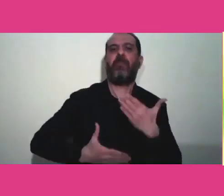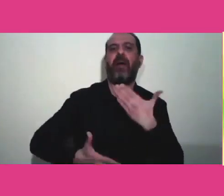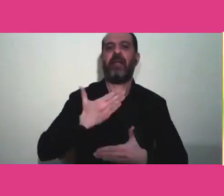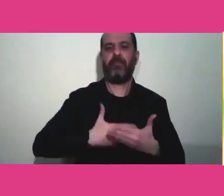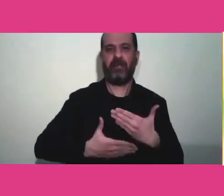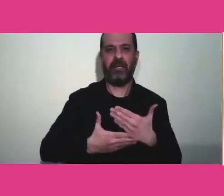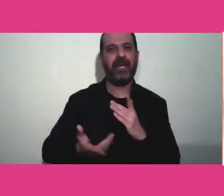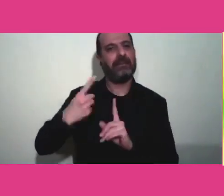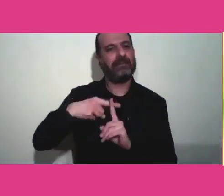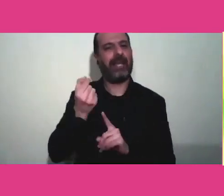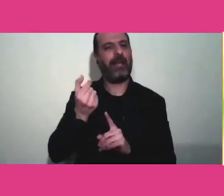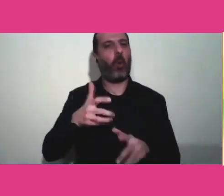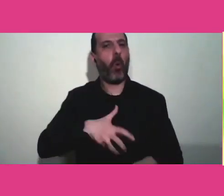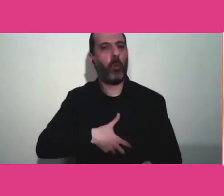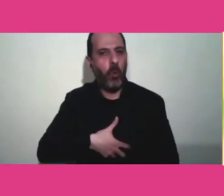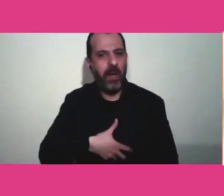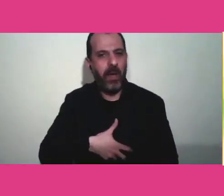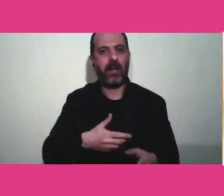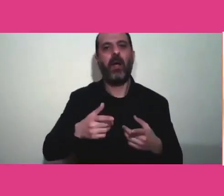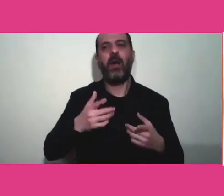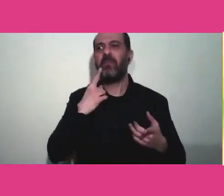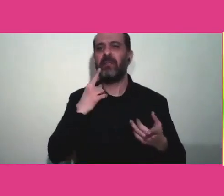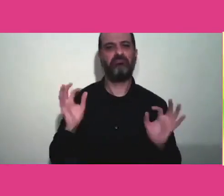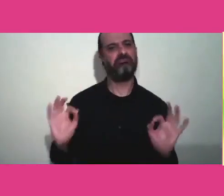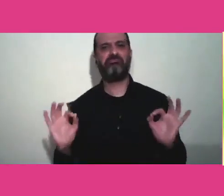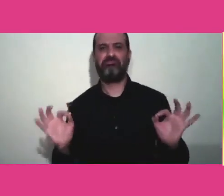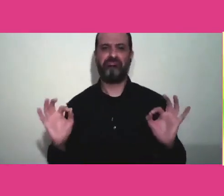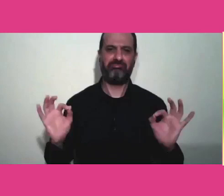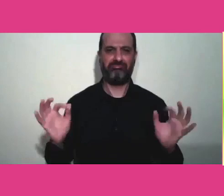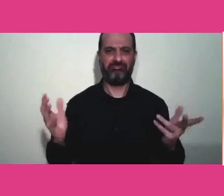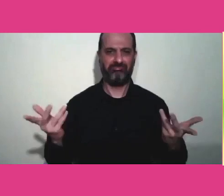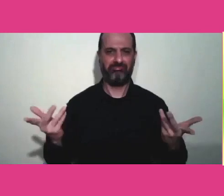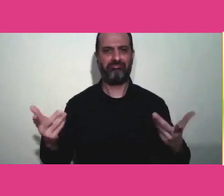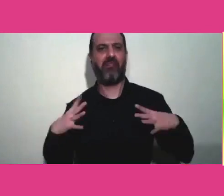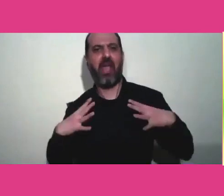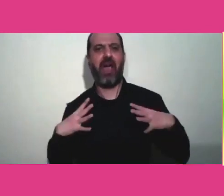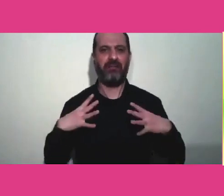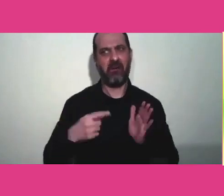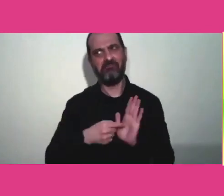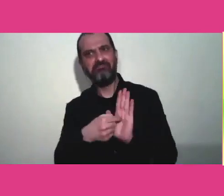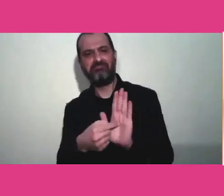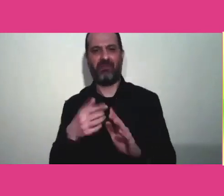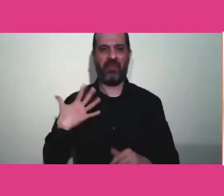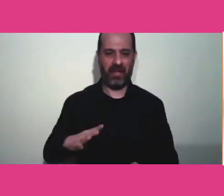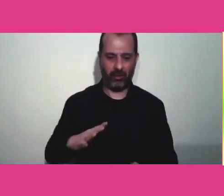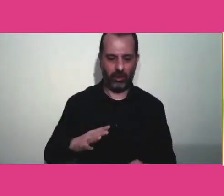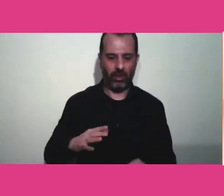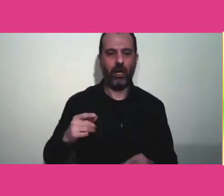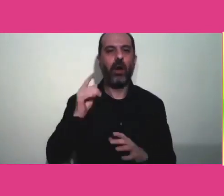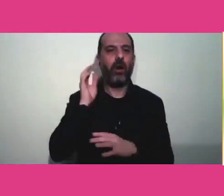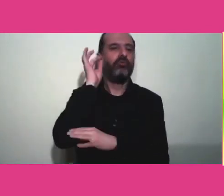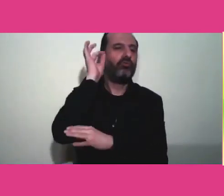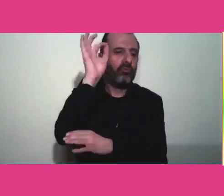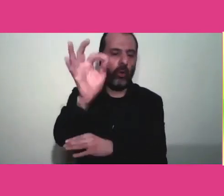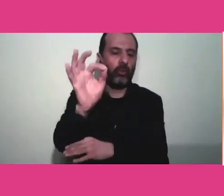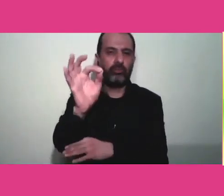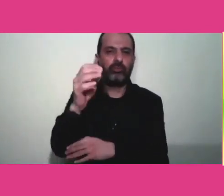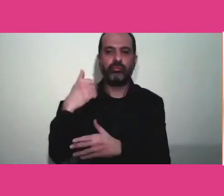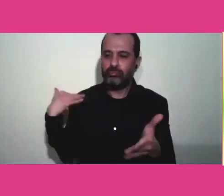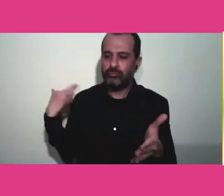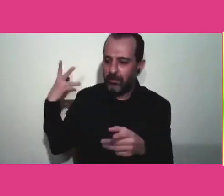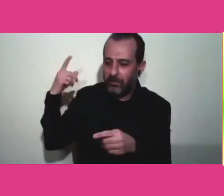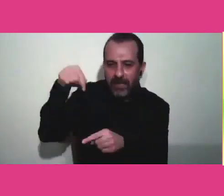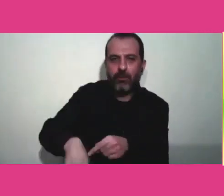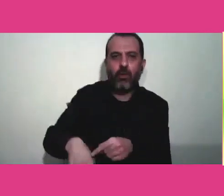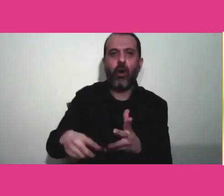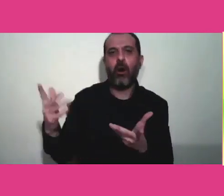δόση χιούμορ και coolness. Αλλά ας αναλύσω λίγο πώς έχω φτάσει μέχρι εδώ και γιατί με καλέσανε, που